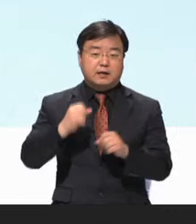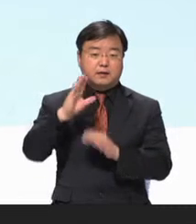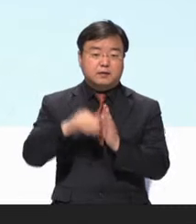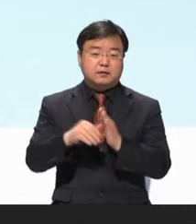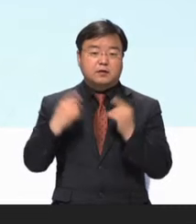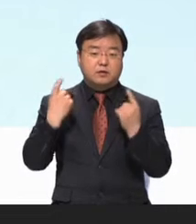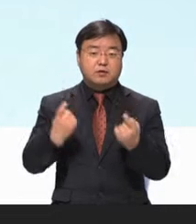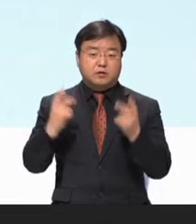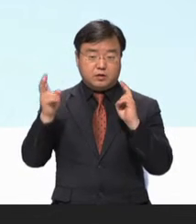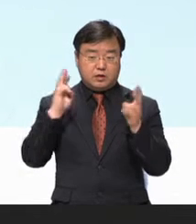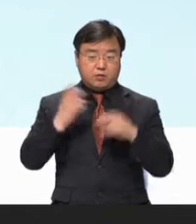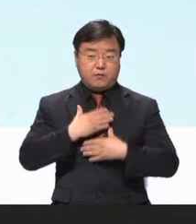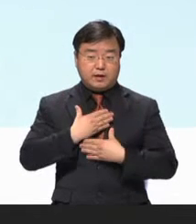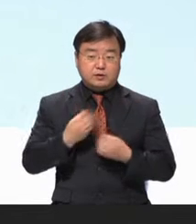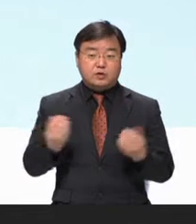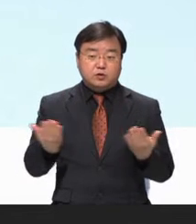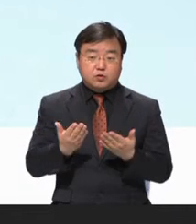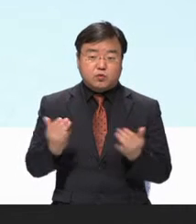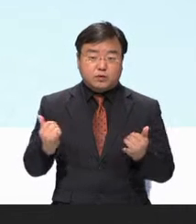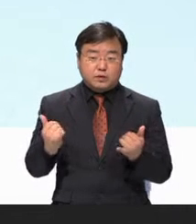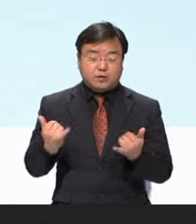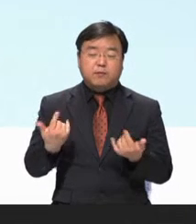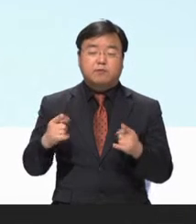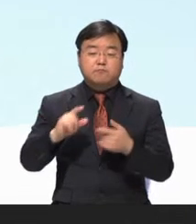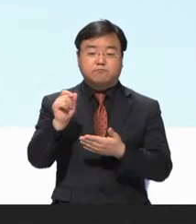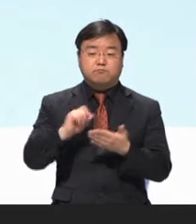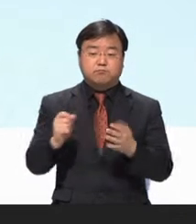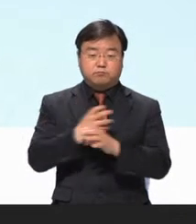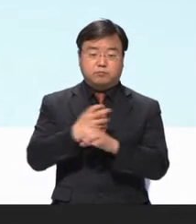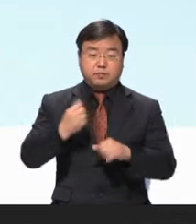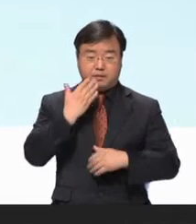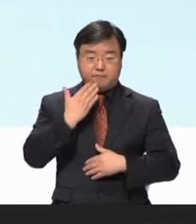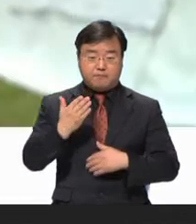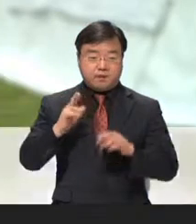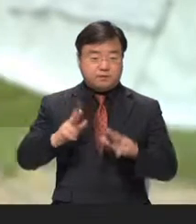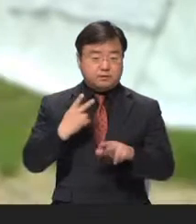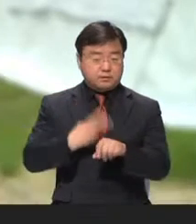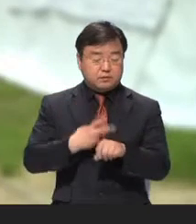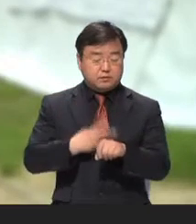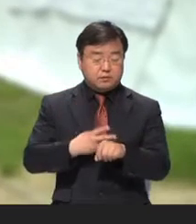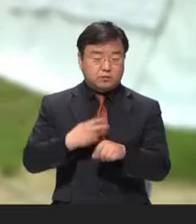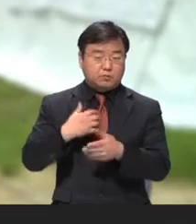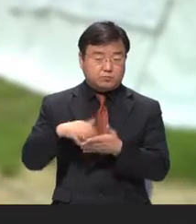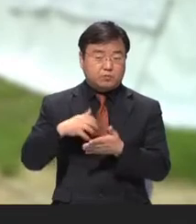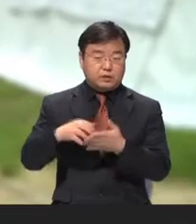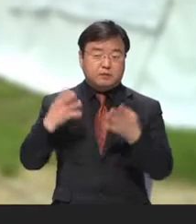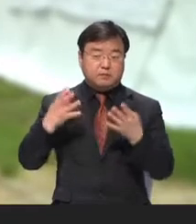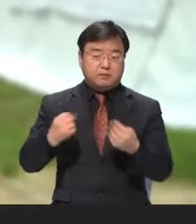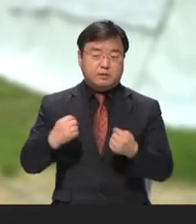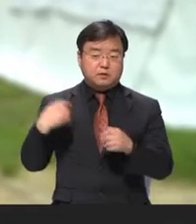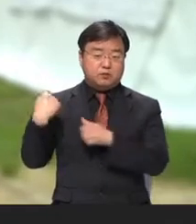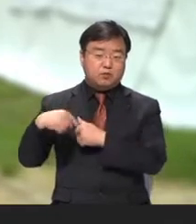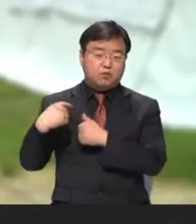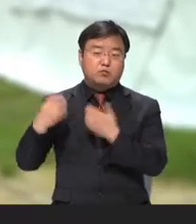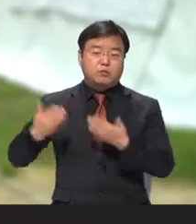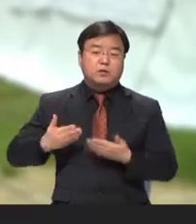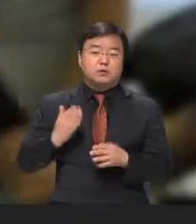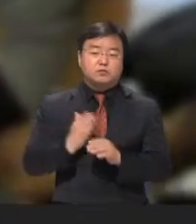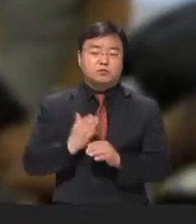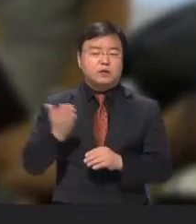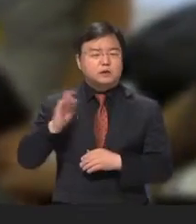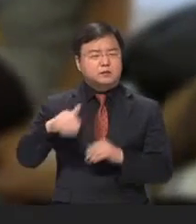이거이 있구요 통영 들도 백랑 속 아이 랫 관련 계획을 되도 받고 하지만 현장 교사들은 난색을 표하고